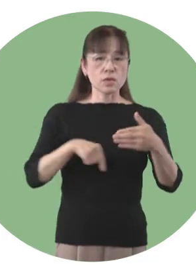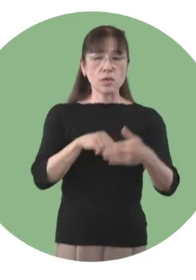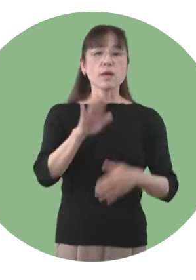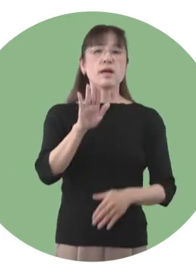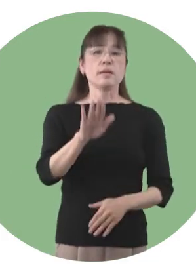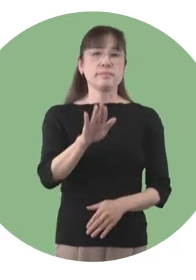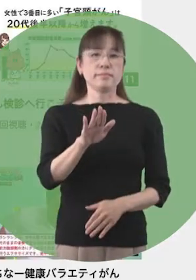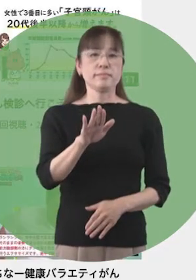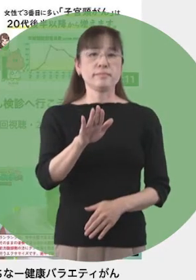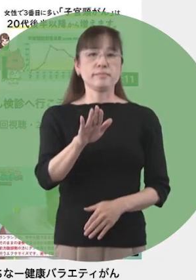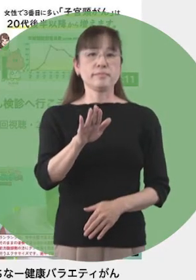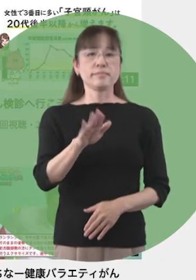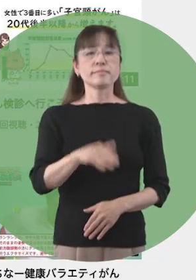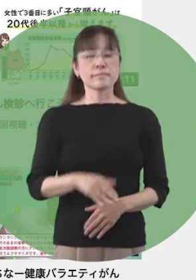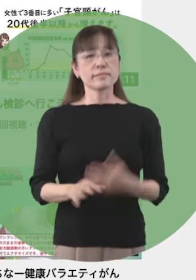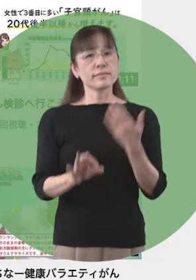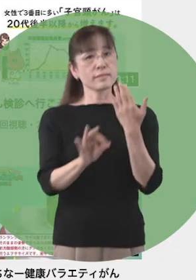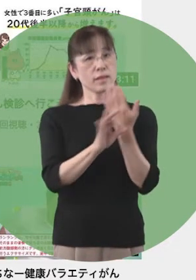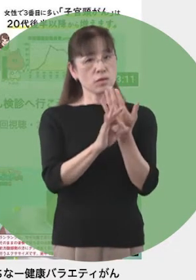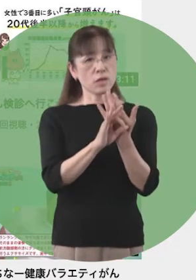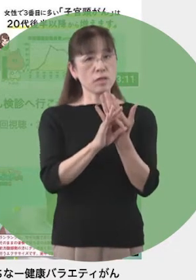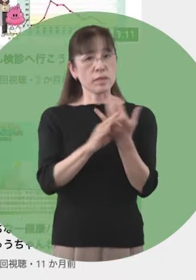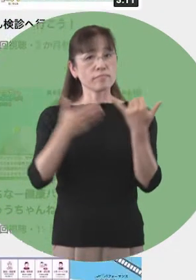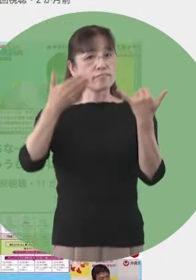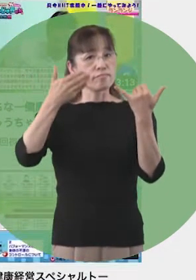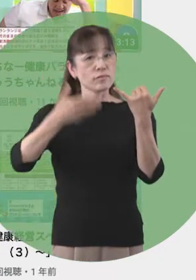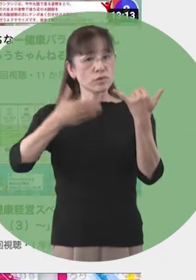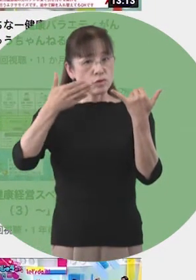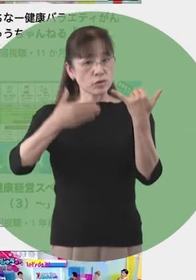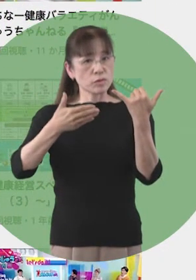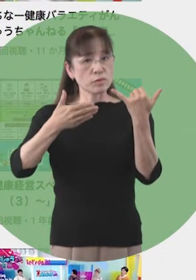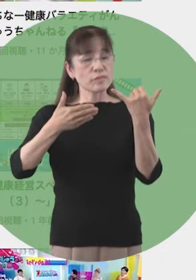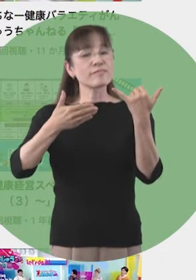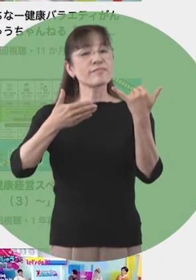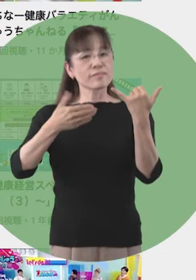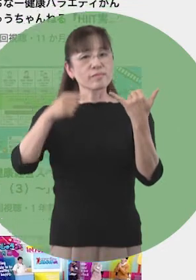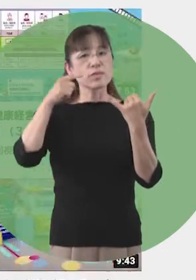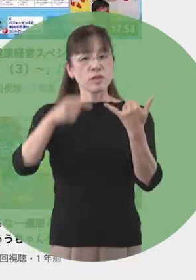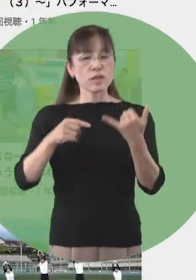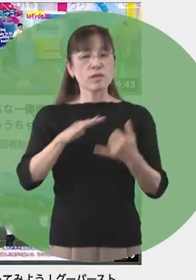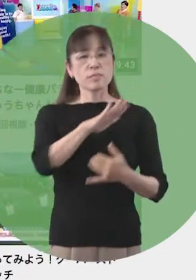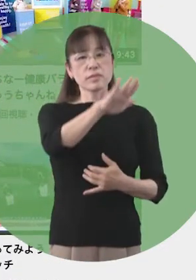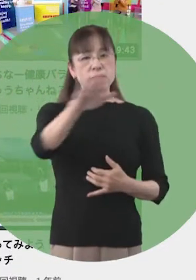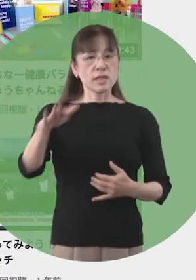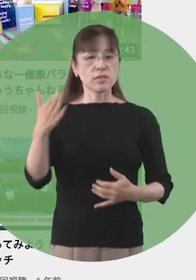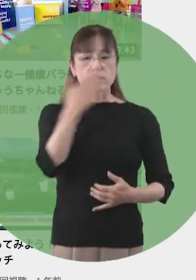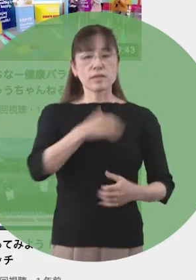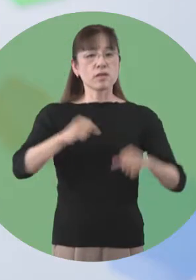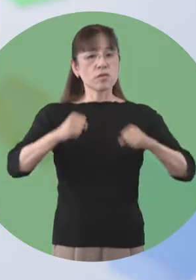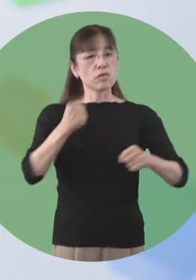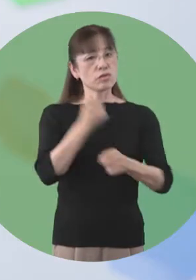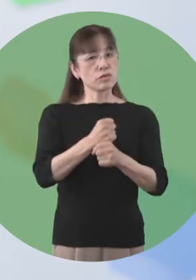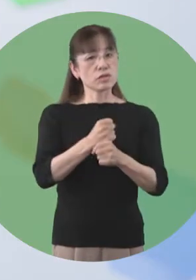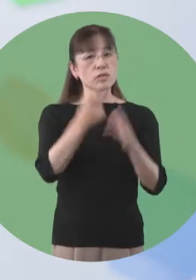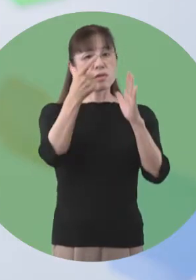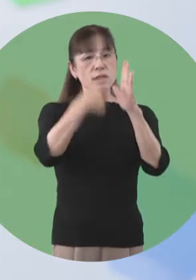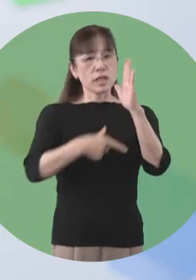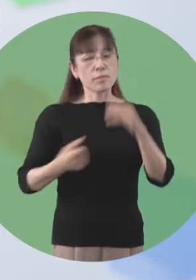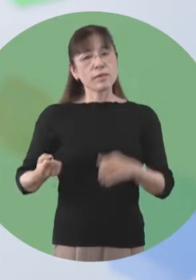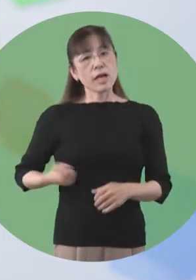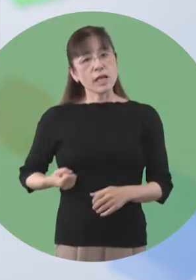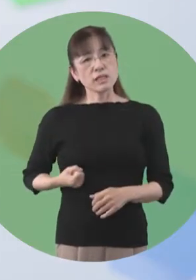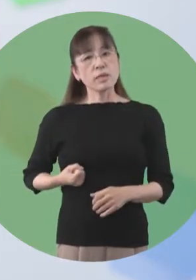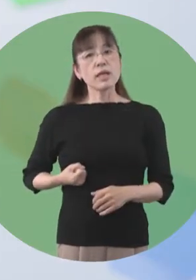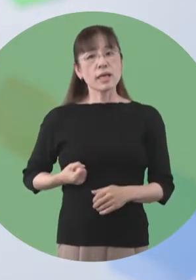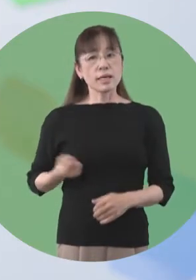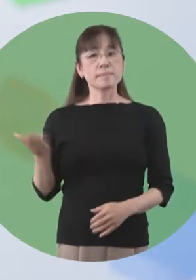ています。例えば YouTube チャンネルを開くと、うちなんちの健康づくりをテーマにしたアニメが公開され